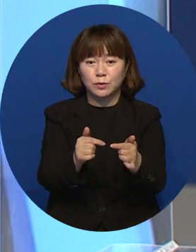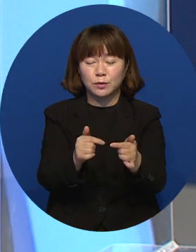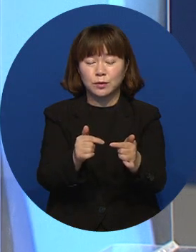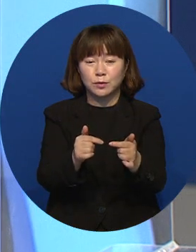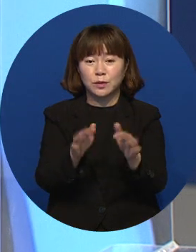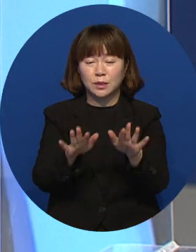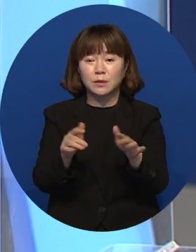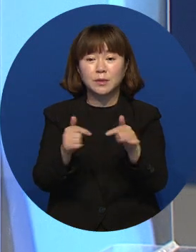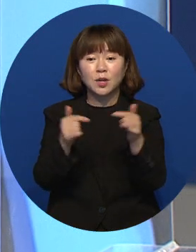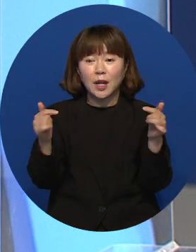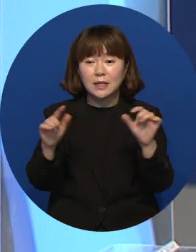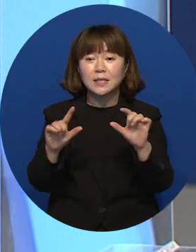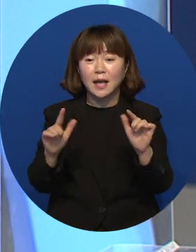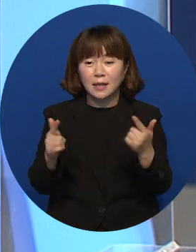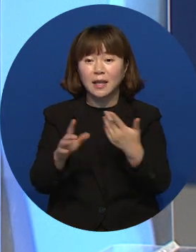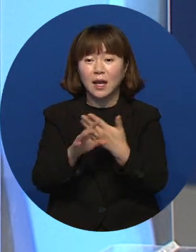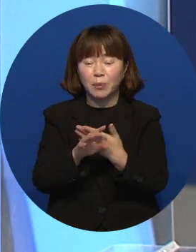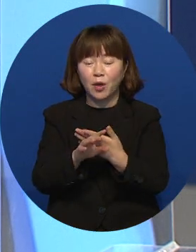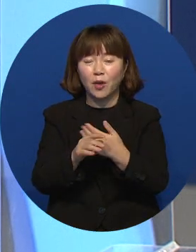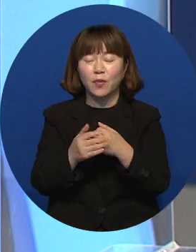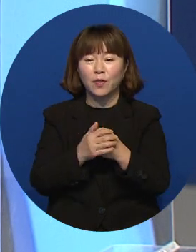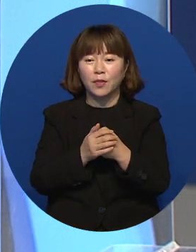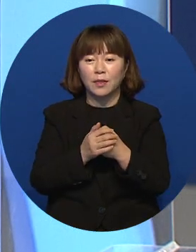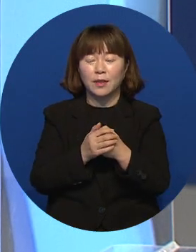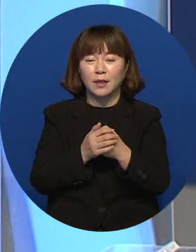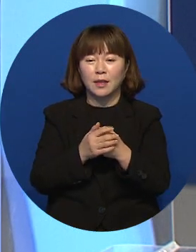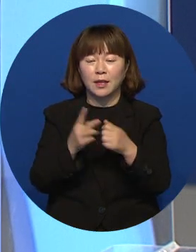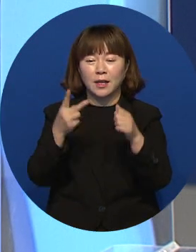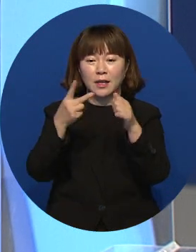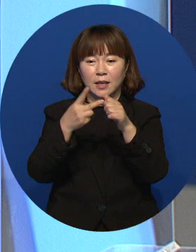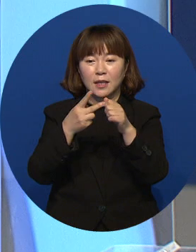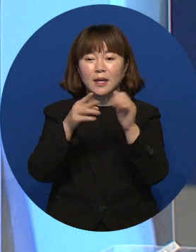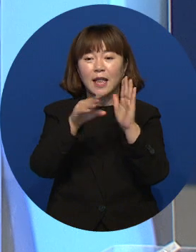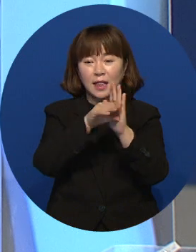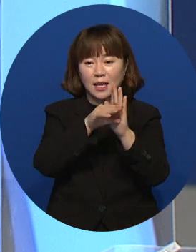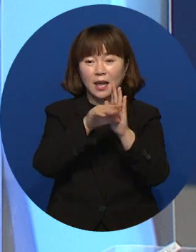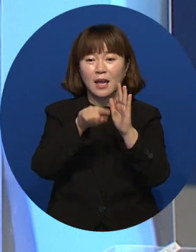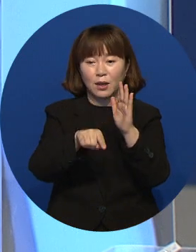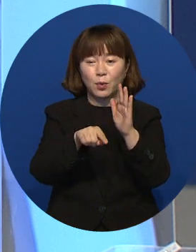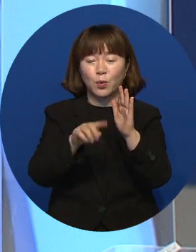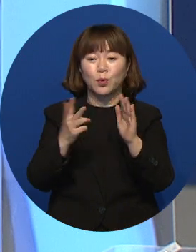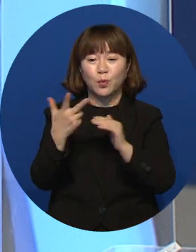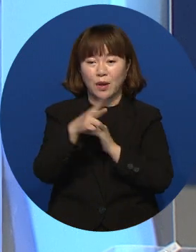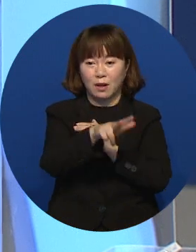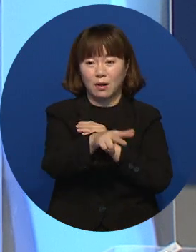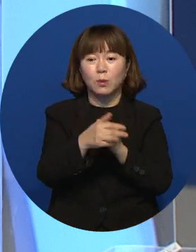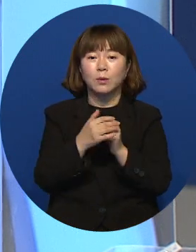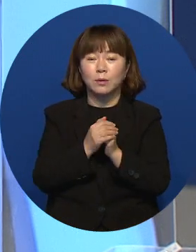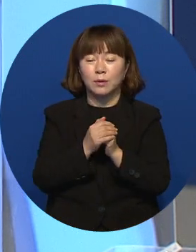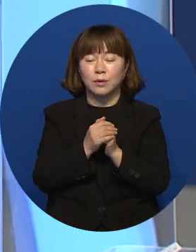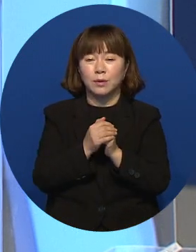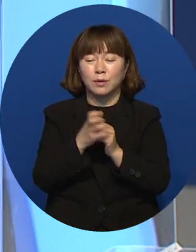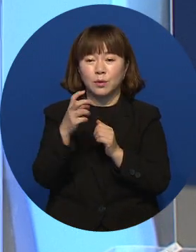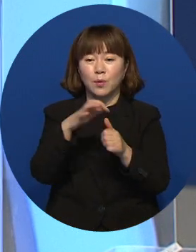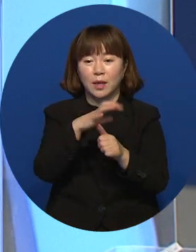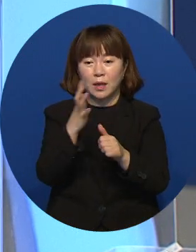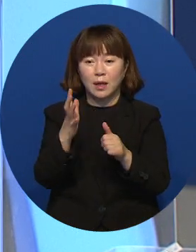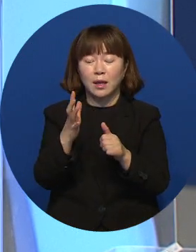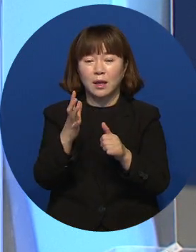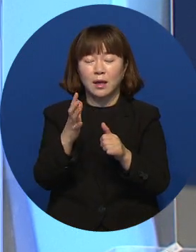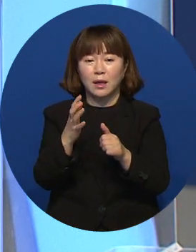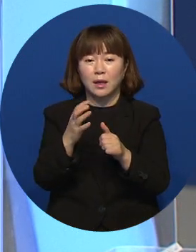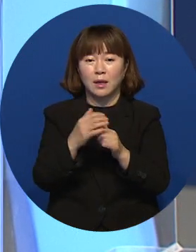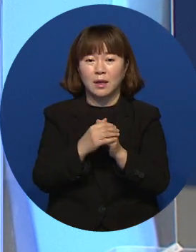드러나지 않 나라한테 다시 2단계인 아 섹터로 가구요 또 그게 또 와 완화가 되지 안 된다면 다시 3단계로 안